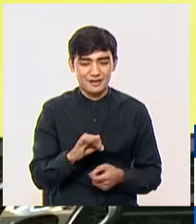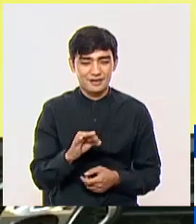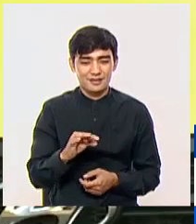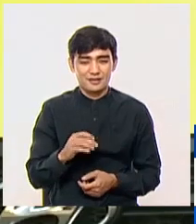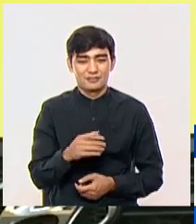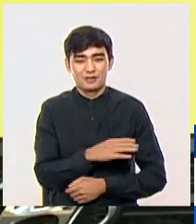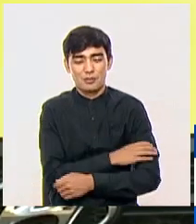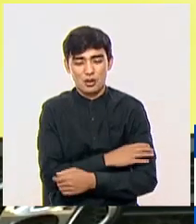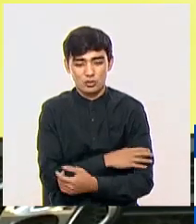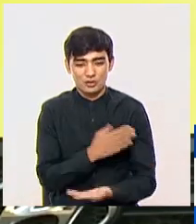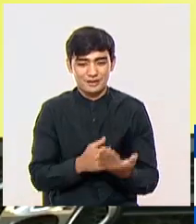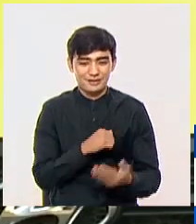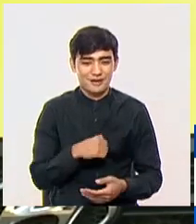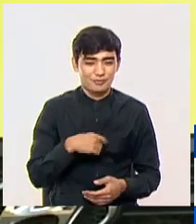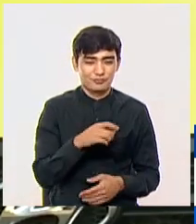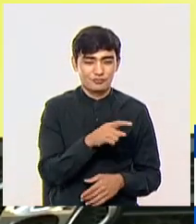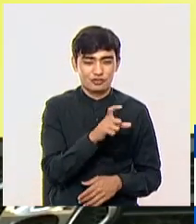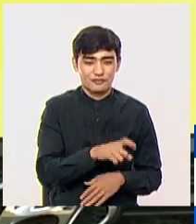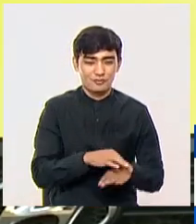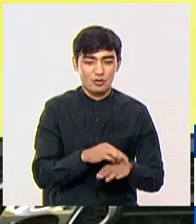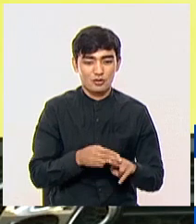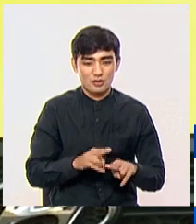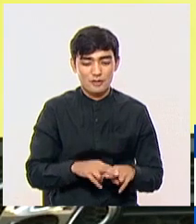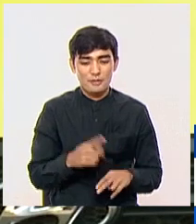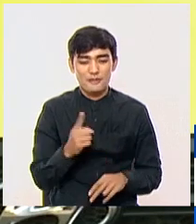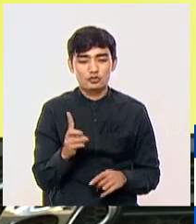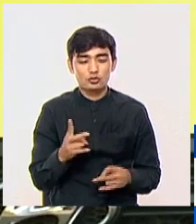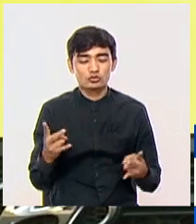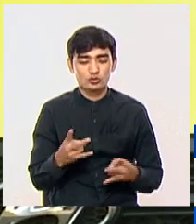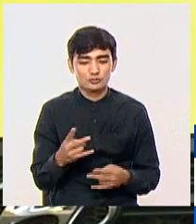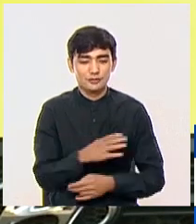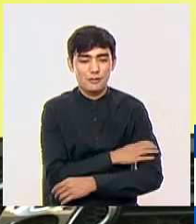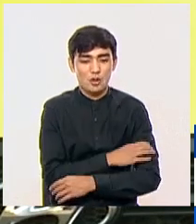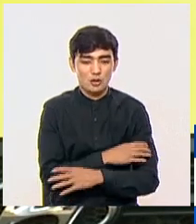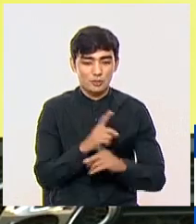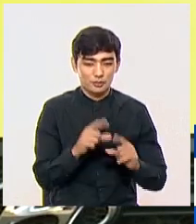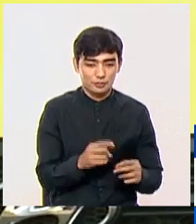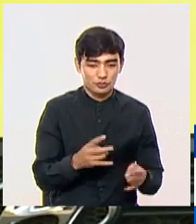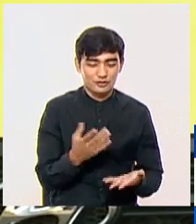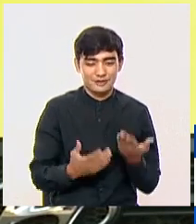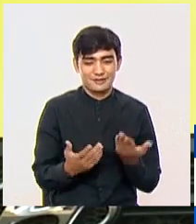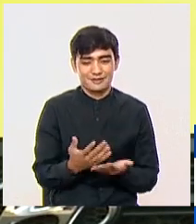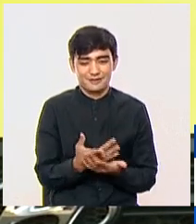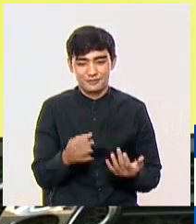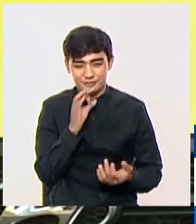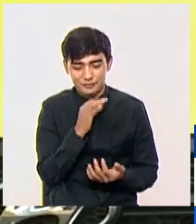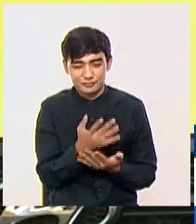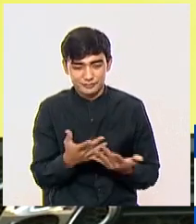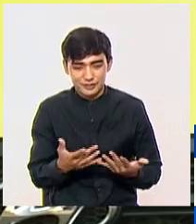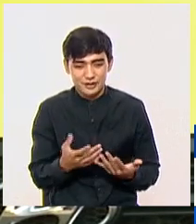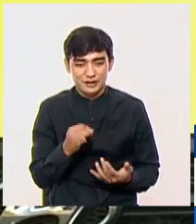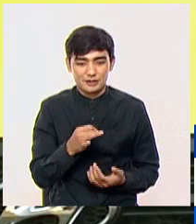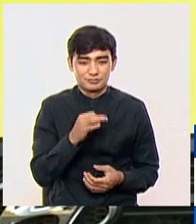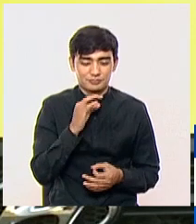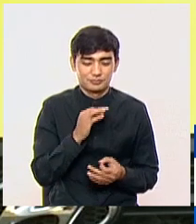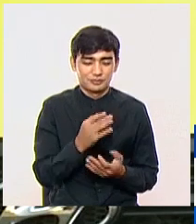ОРВИ, сам пациент должен знать, что первое необходимо сделать, то есть снизить температуру, какие-то физические методы охлаждения, те же самые